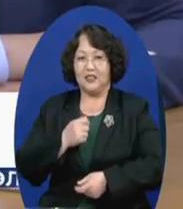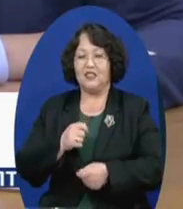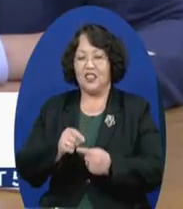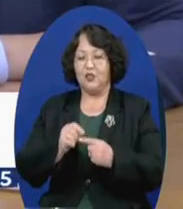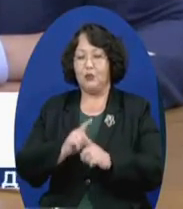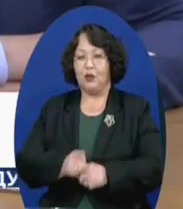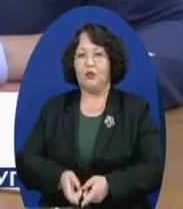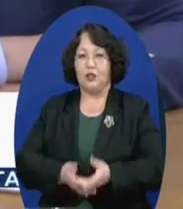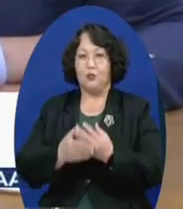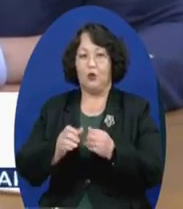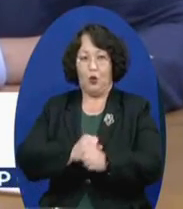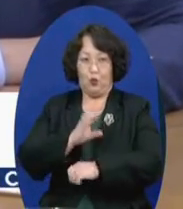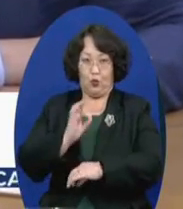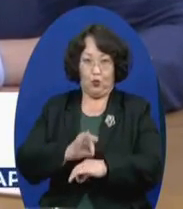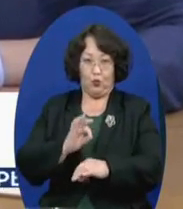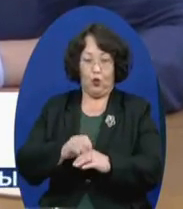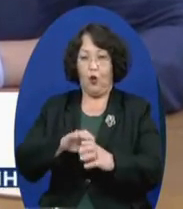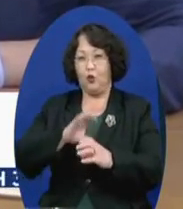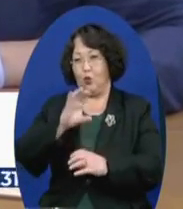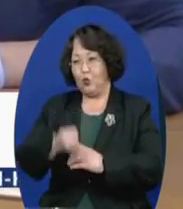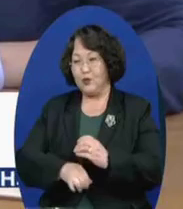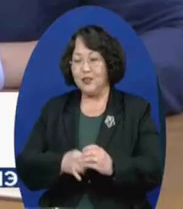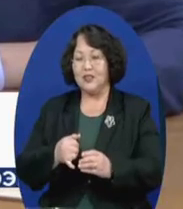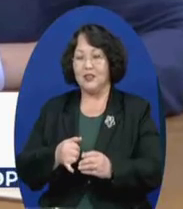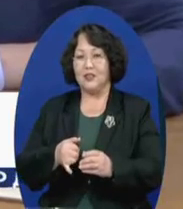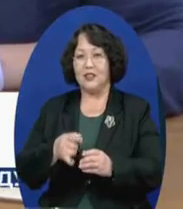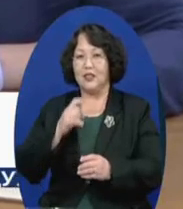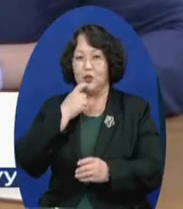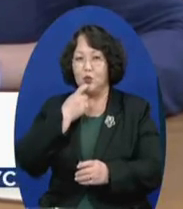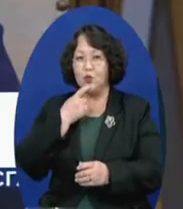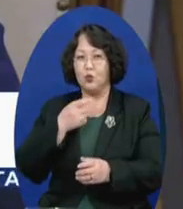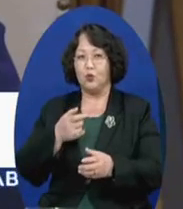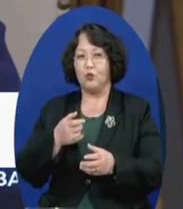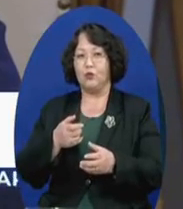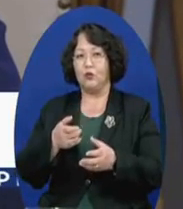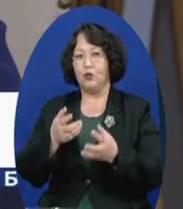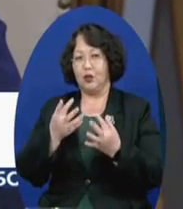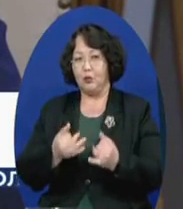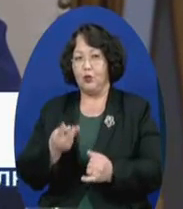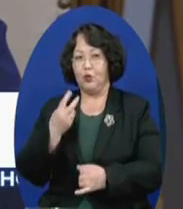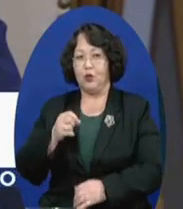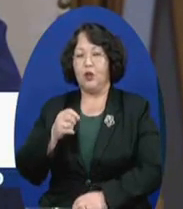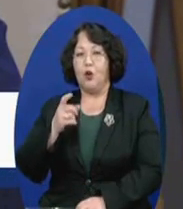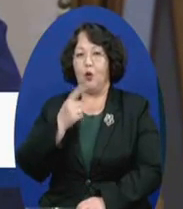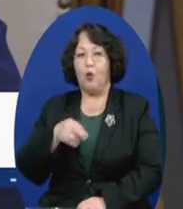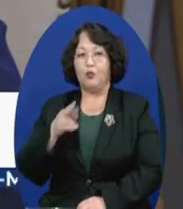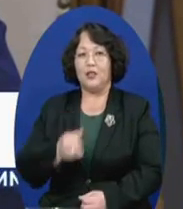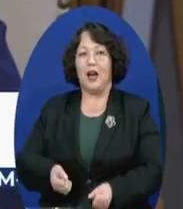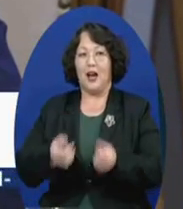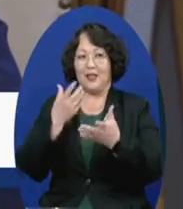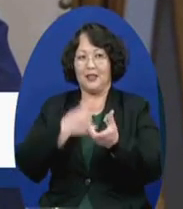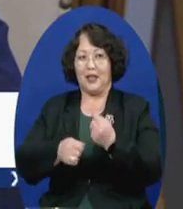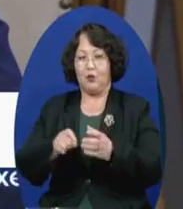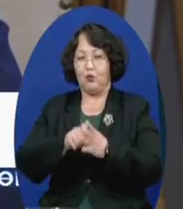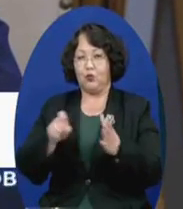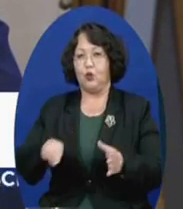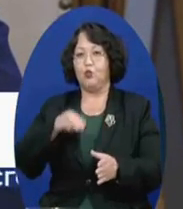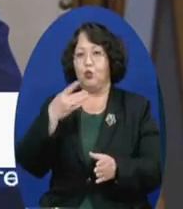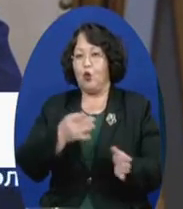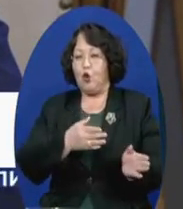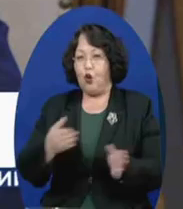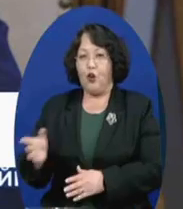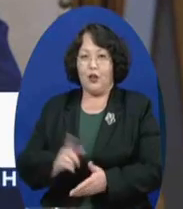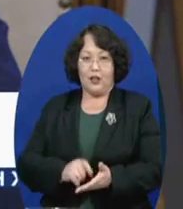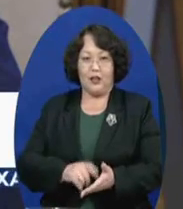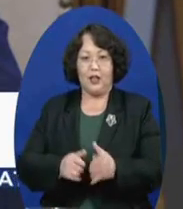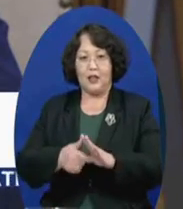байгаа. За гэхдээ цар тахлын болон олон улсын хямралт байдлын энэ цаг үед IPO гаргах хугацааг түр хойшлуулах нь зүйтэй гэж үзэж байгаагаа.